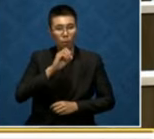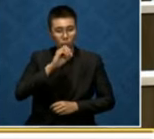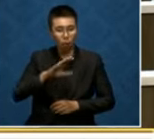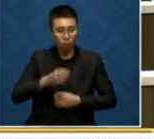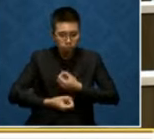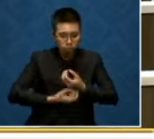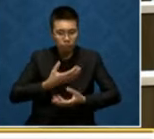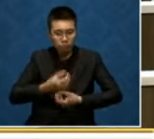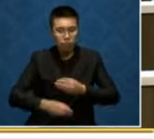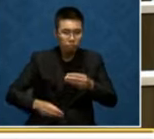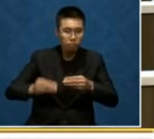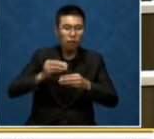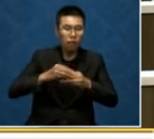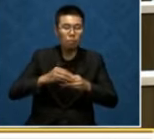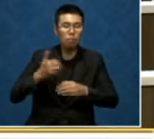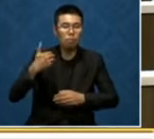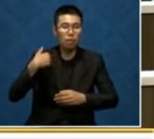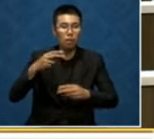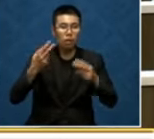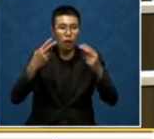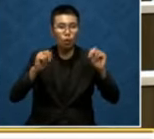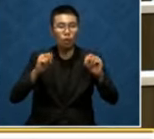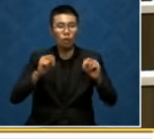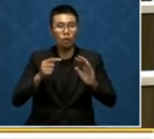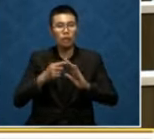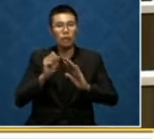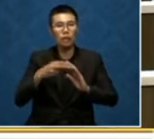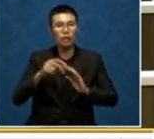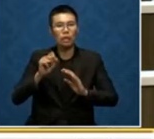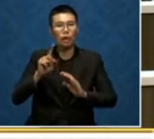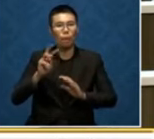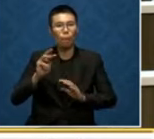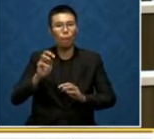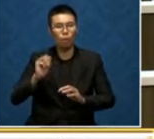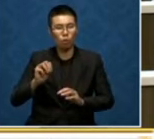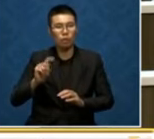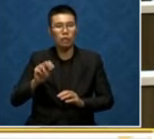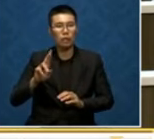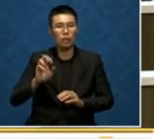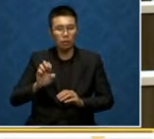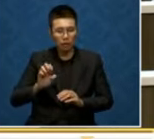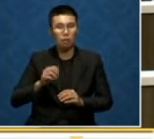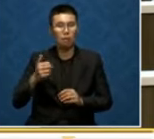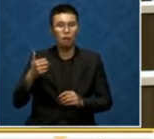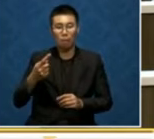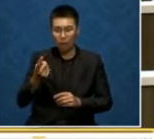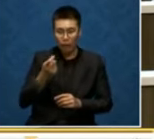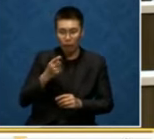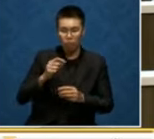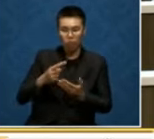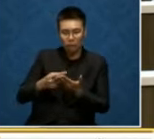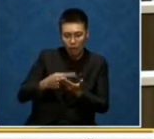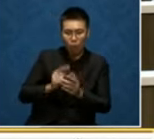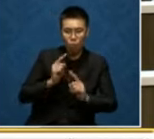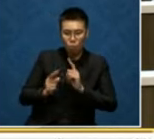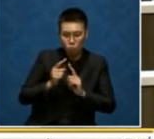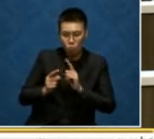นี้ได้มีนายกเทศมนตรีจะยกองค์การบริหารส่วนตำบลได้มาปรึกษากับผมได้มาหาหรือกับผมนะครับ